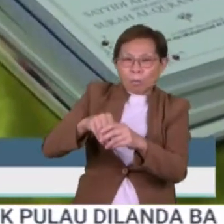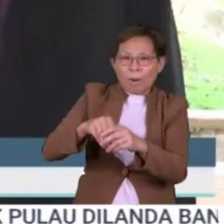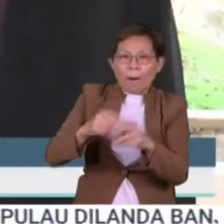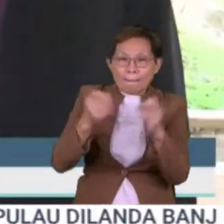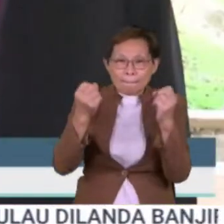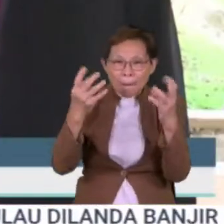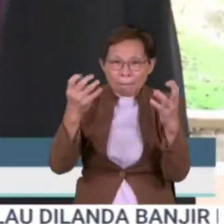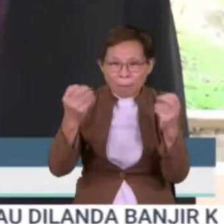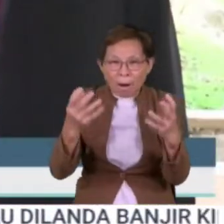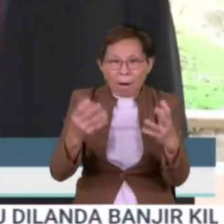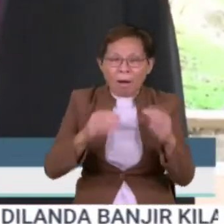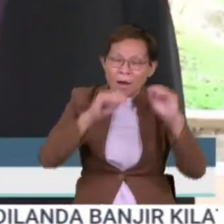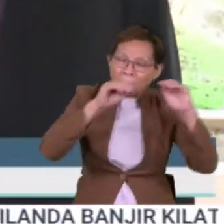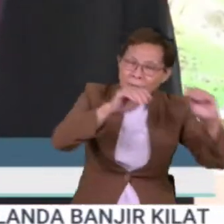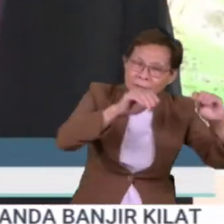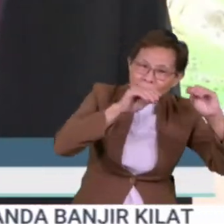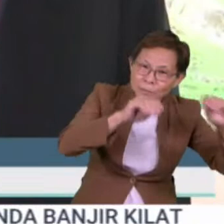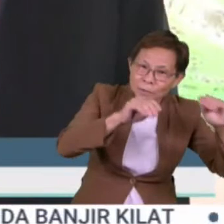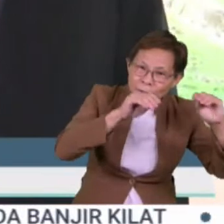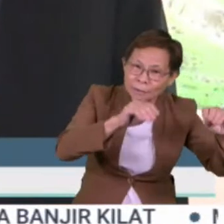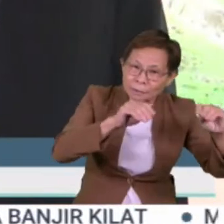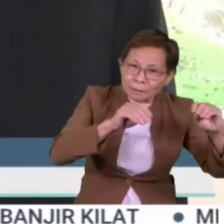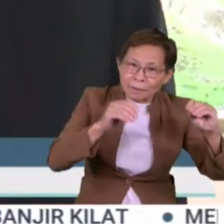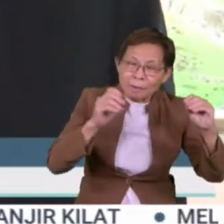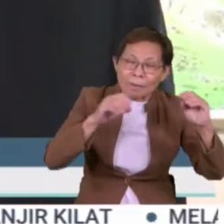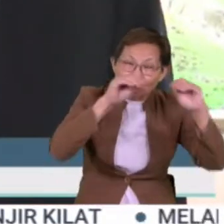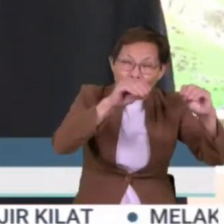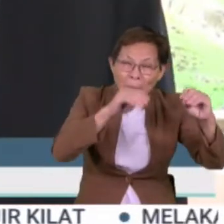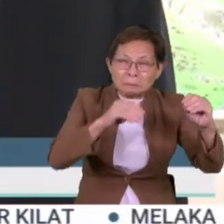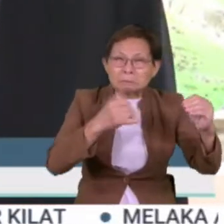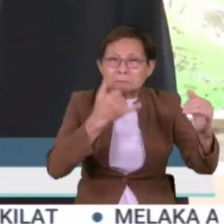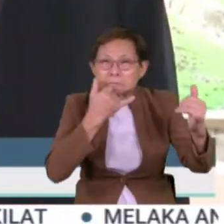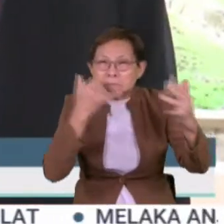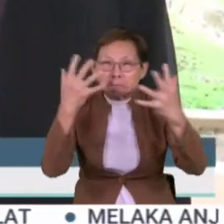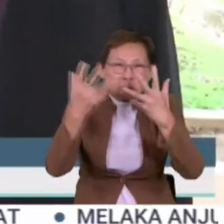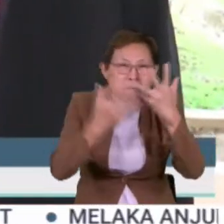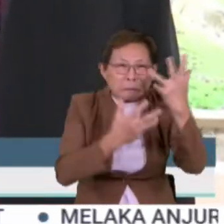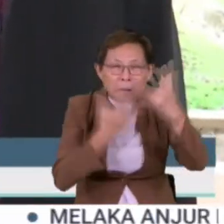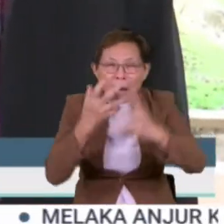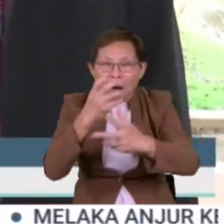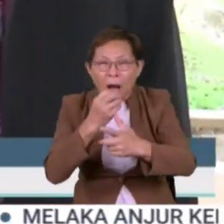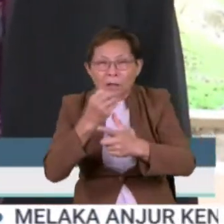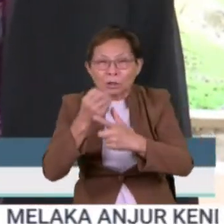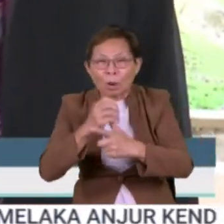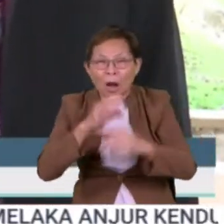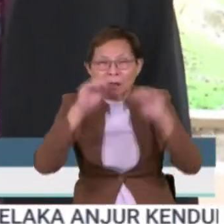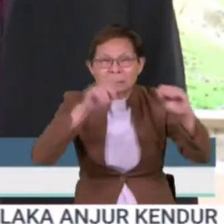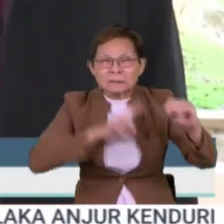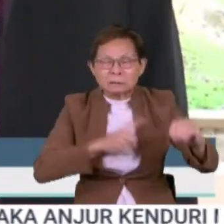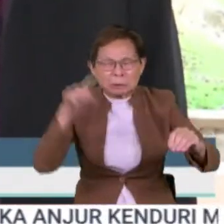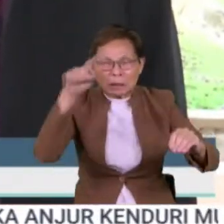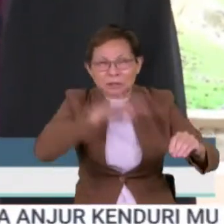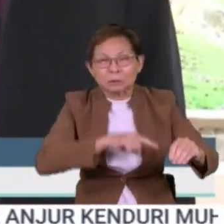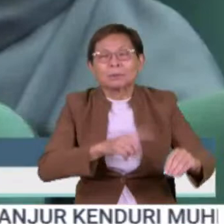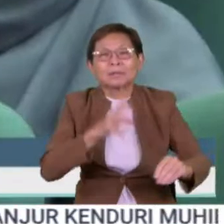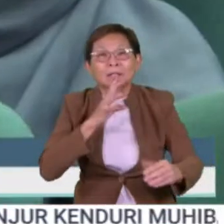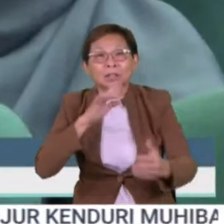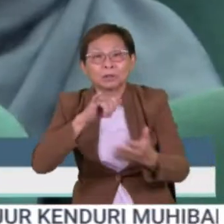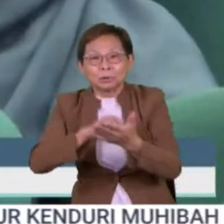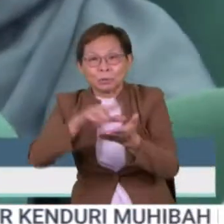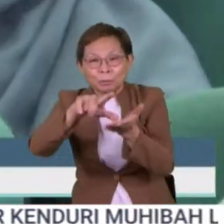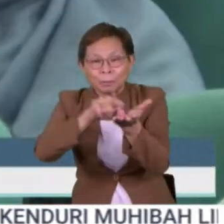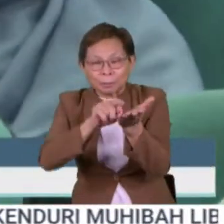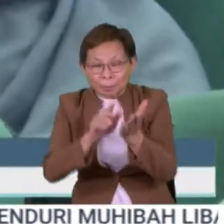ini banyak wajahnya ajaran yang sesat ataupun yang ekstrem yang menyatakan demikian